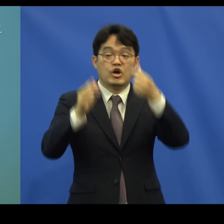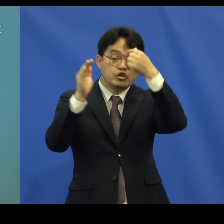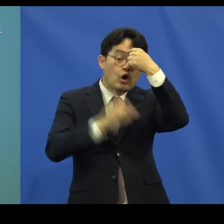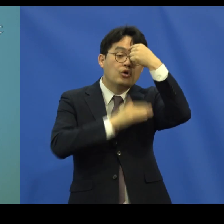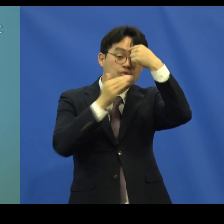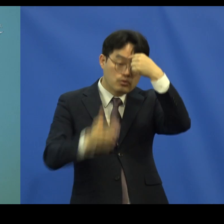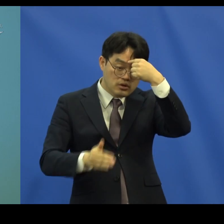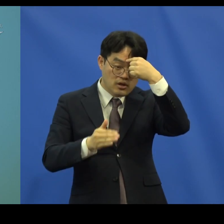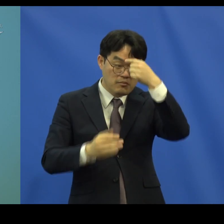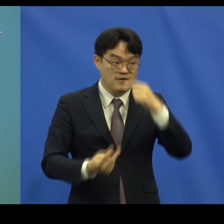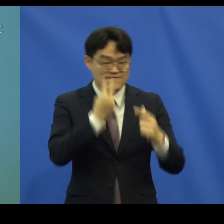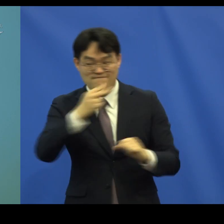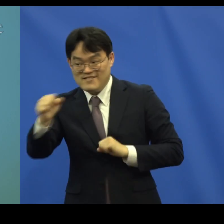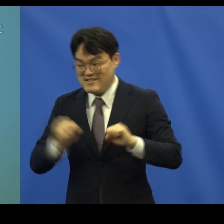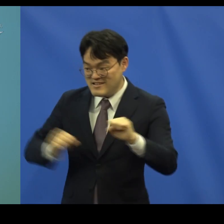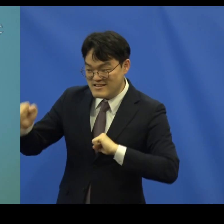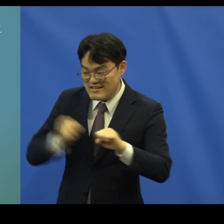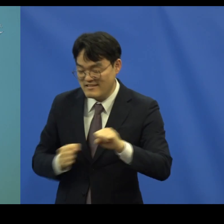죽은 교회겠죠.